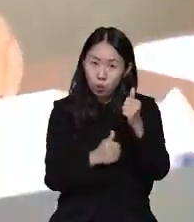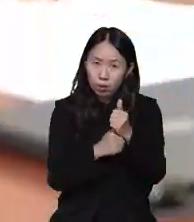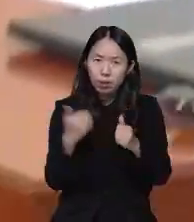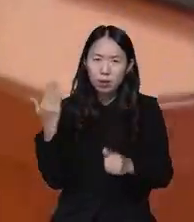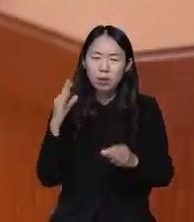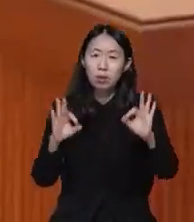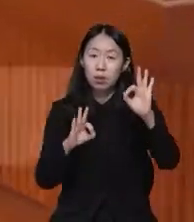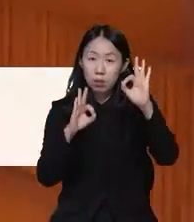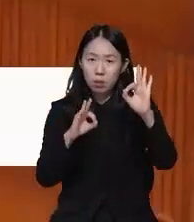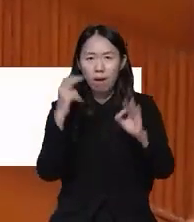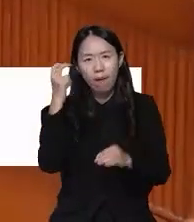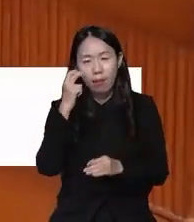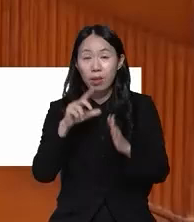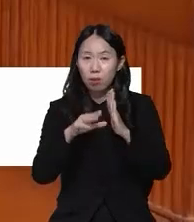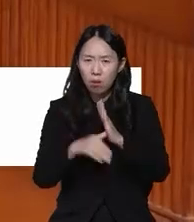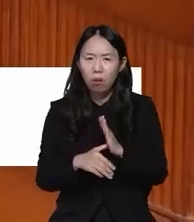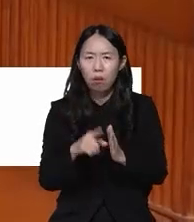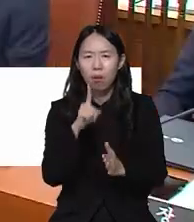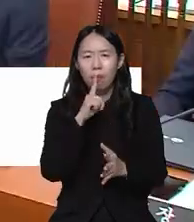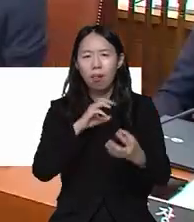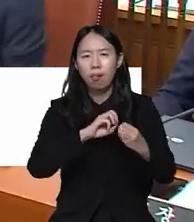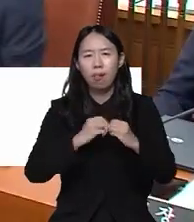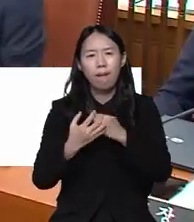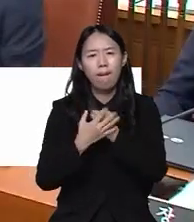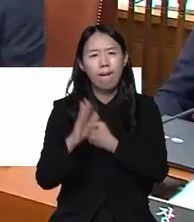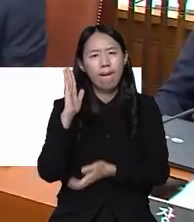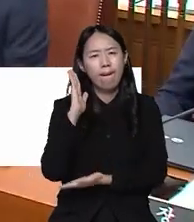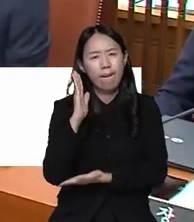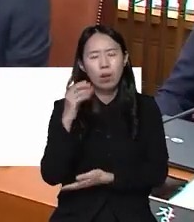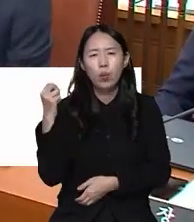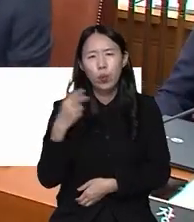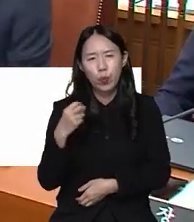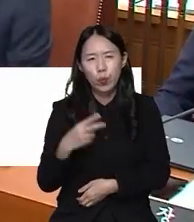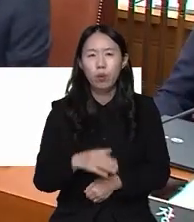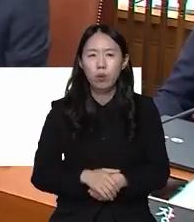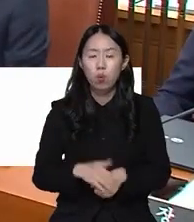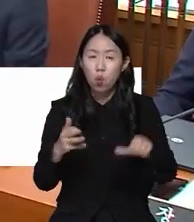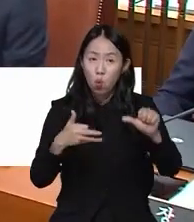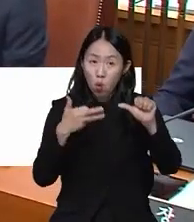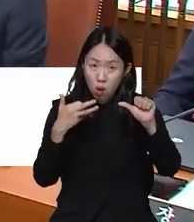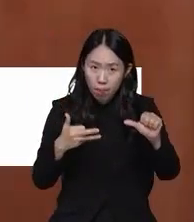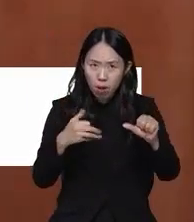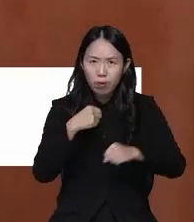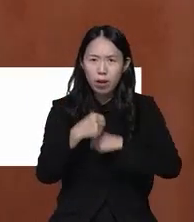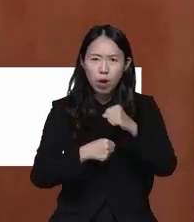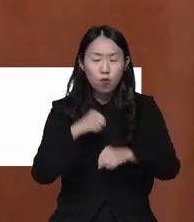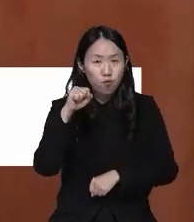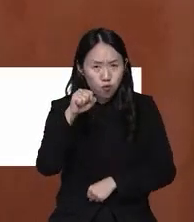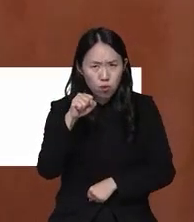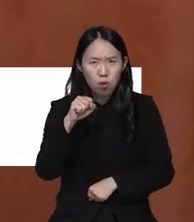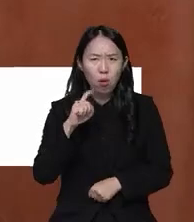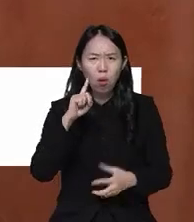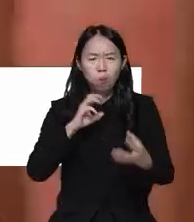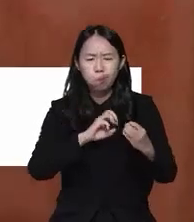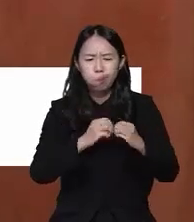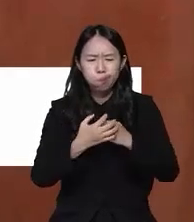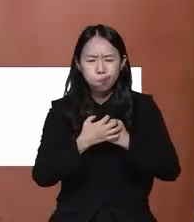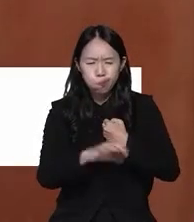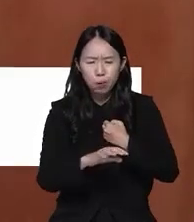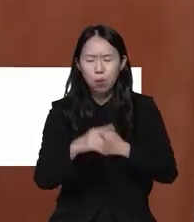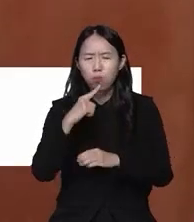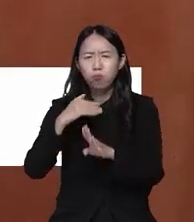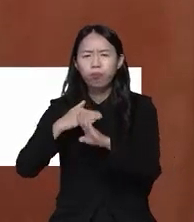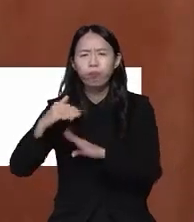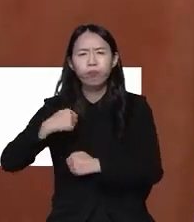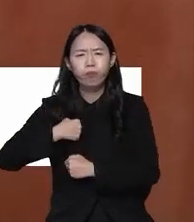10일 국정감사에서 망언을 쏟아냈습니다. 5.18 민주화운동을 왜곡 폄훼하는 북한 개입설을